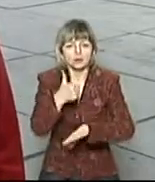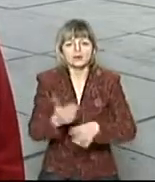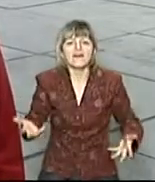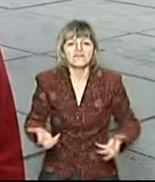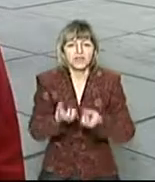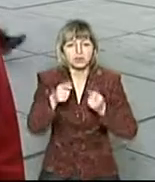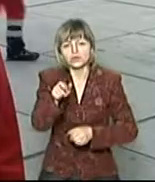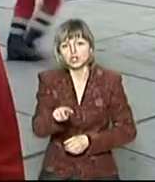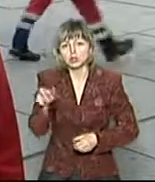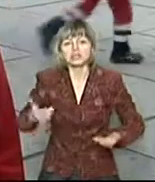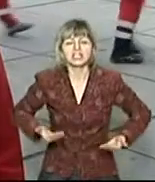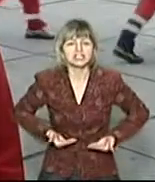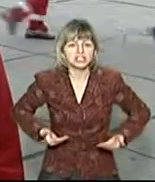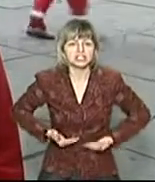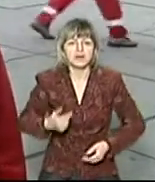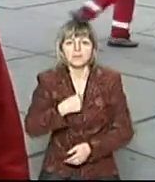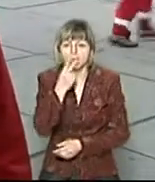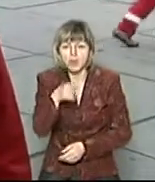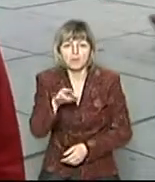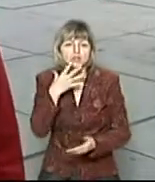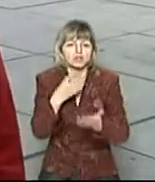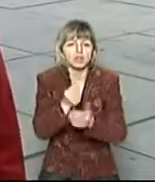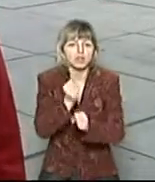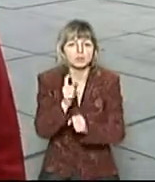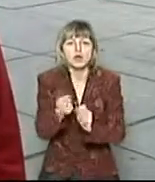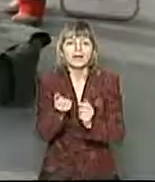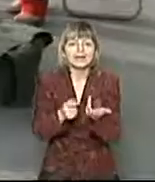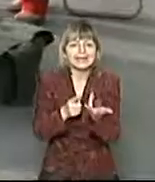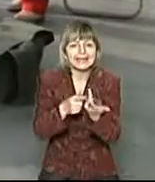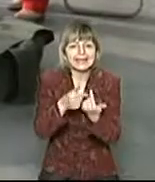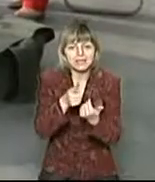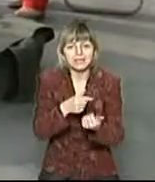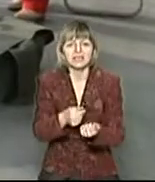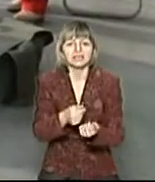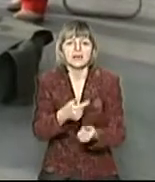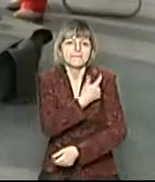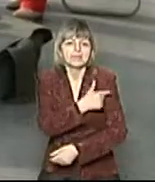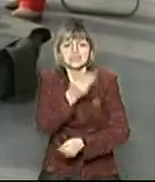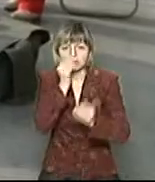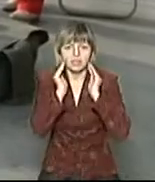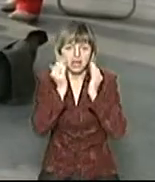повірте, що це так буде, і ми бачимо по нашій роботі, що кожен рік кількість успішних реанімацій збільшується.